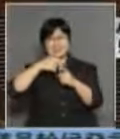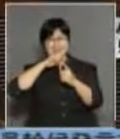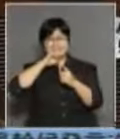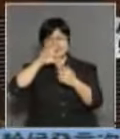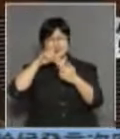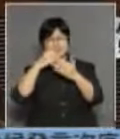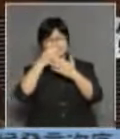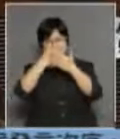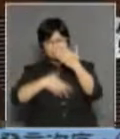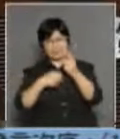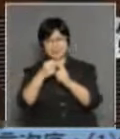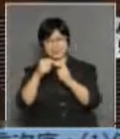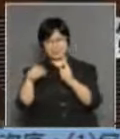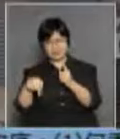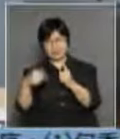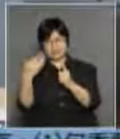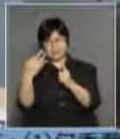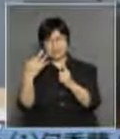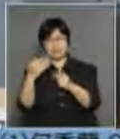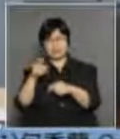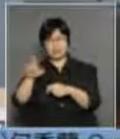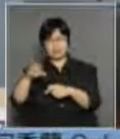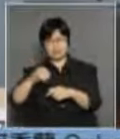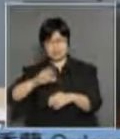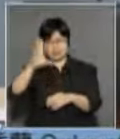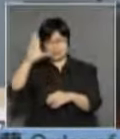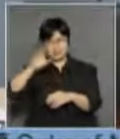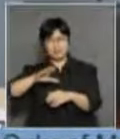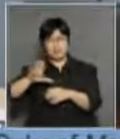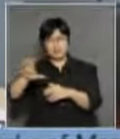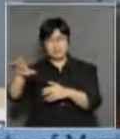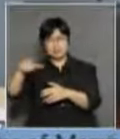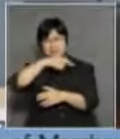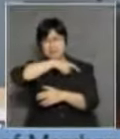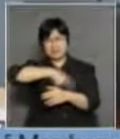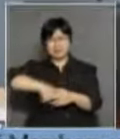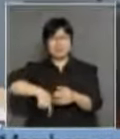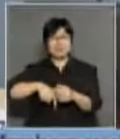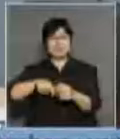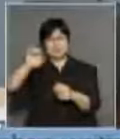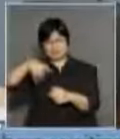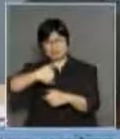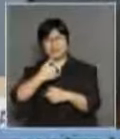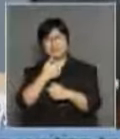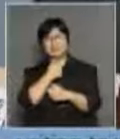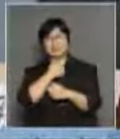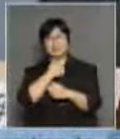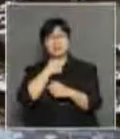17-3叫我。日以繼夜，夜以繼日，翻嚟。